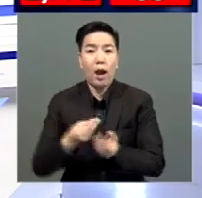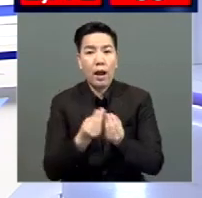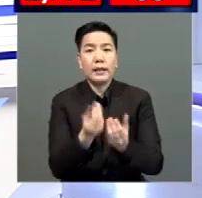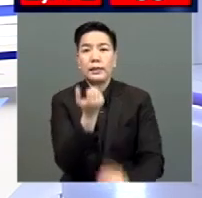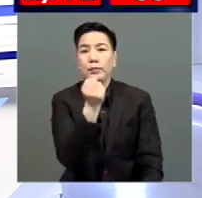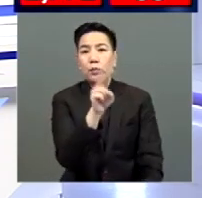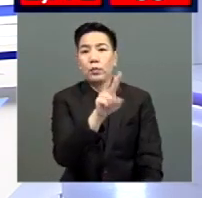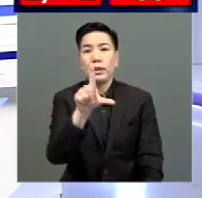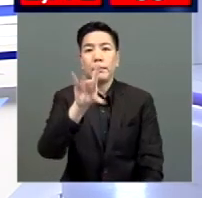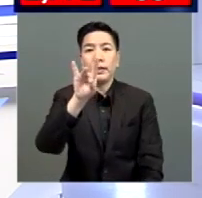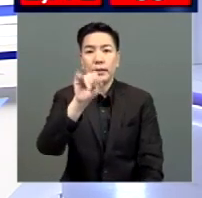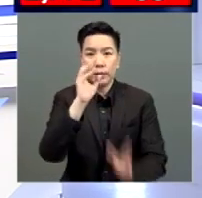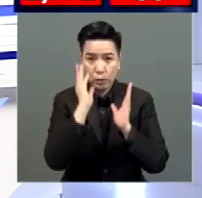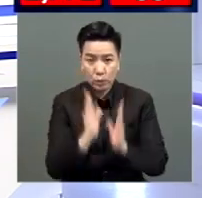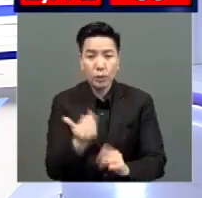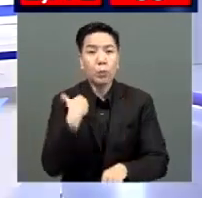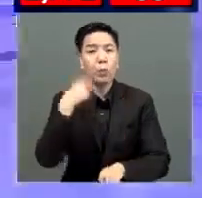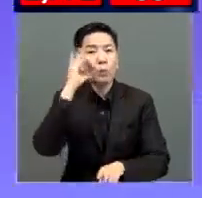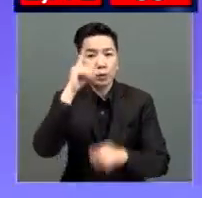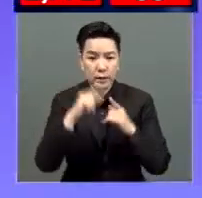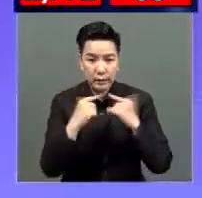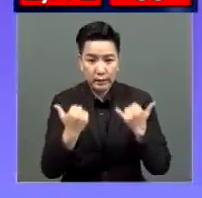บาทนะครับกระทรวงการคลังนั้นจะโอนเงินถึงมือประชาชนรวมกว่า12ล้าน 8